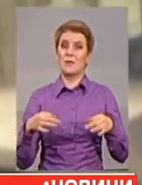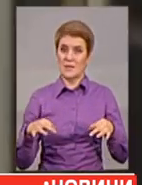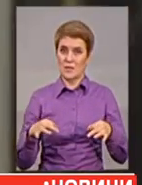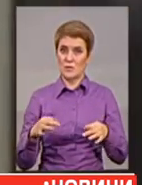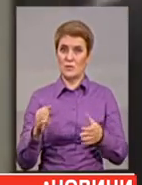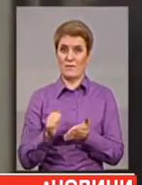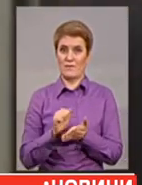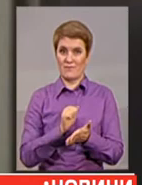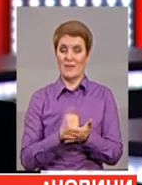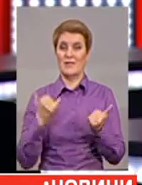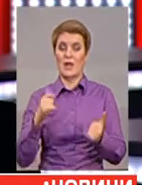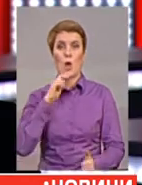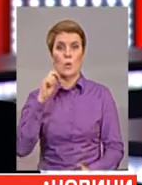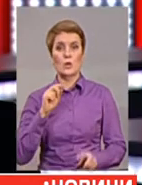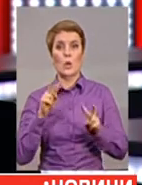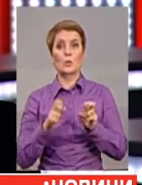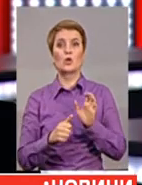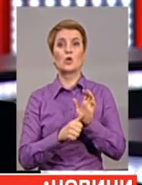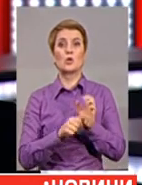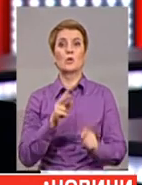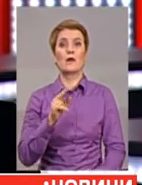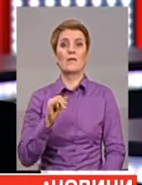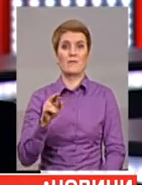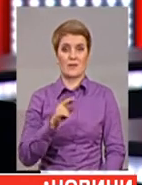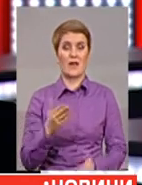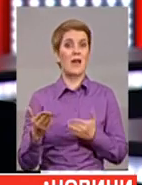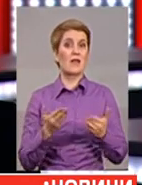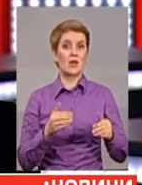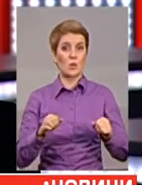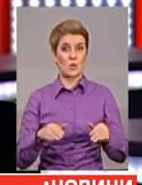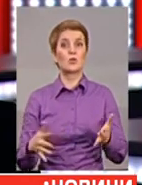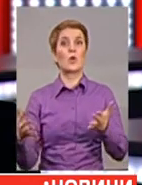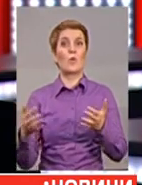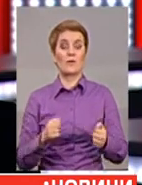України Європарламент розгляне 6 квітня. Якщо євродепутати рішення ухвалять,